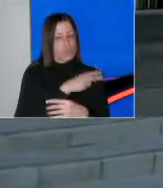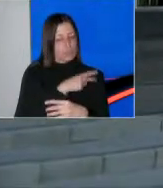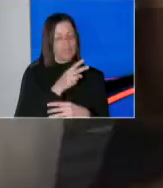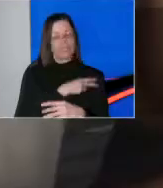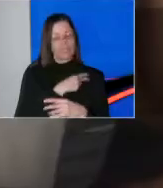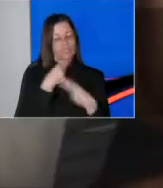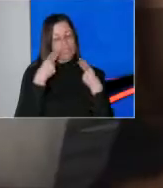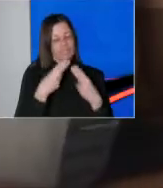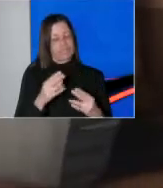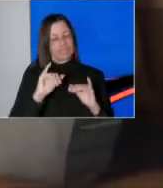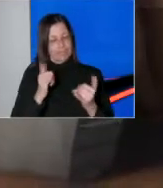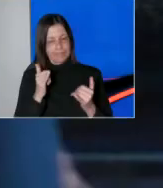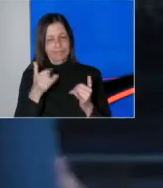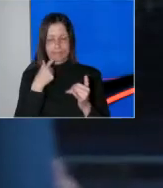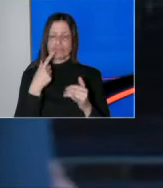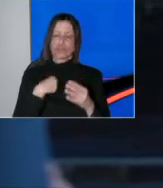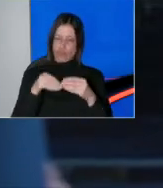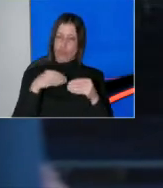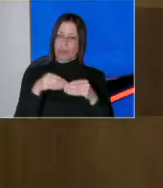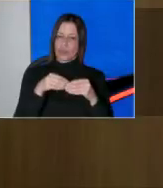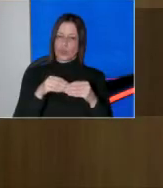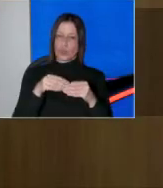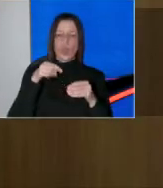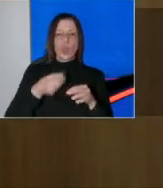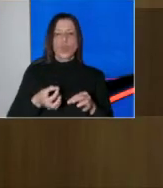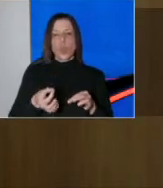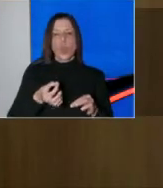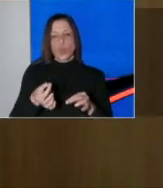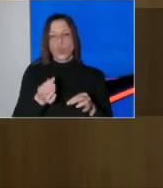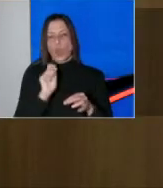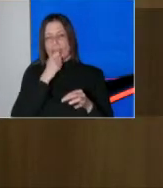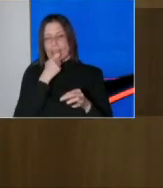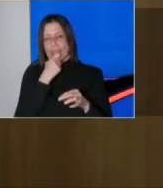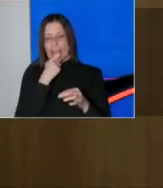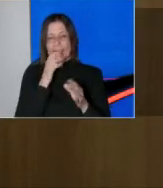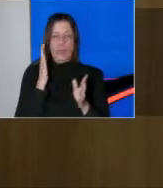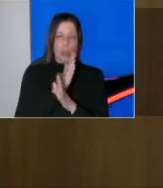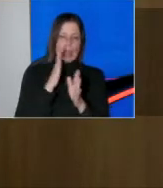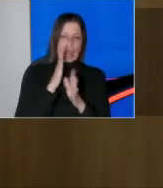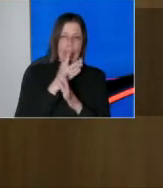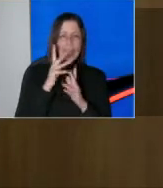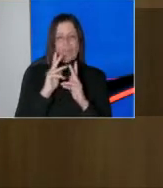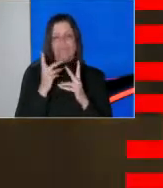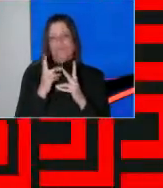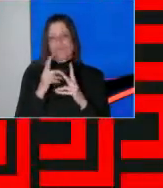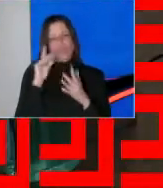לראשונה, נעשה שימוש חריג בתוכנות ריגול, היועץ המשפטי לממשלה הקים צוות לבדיקת